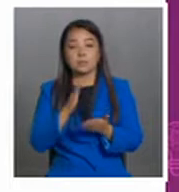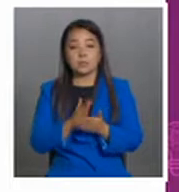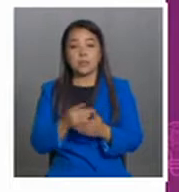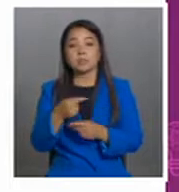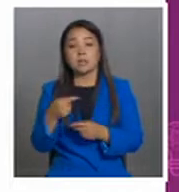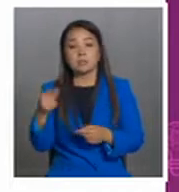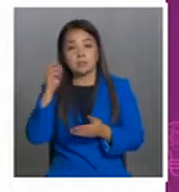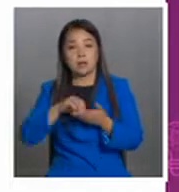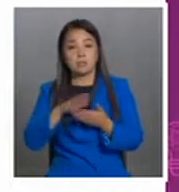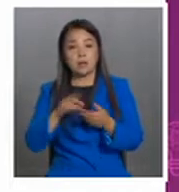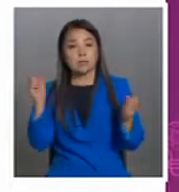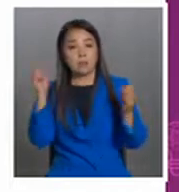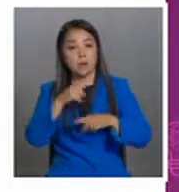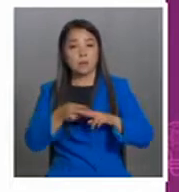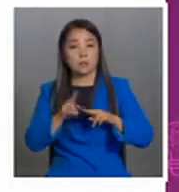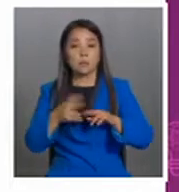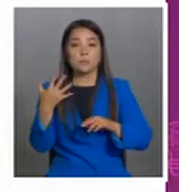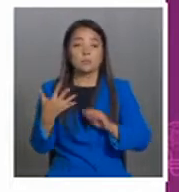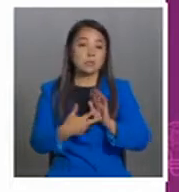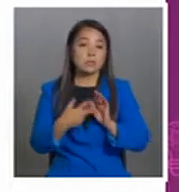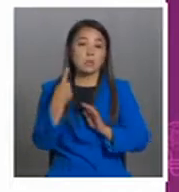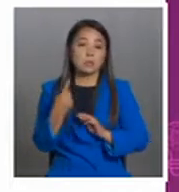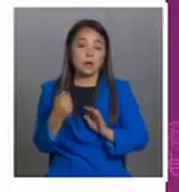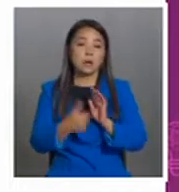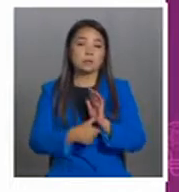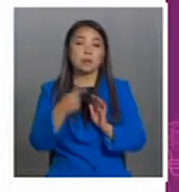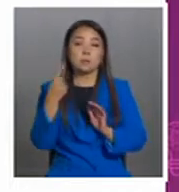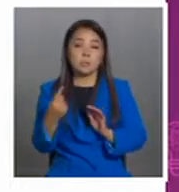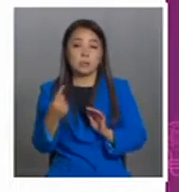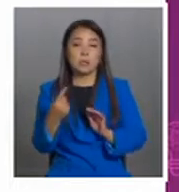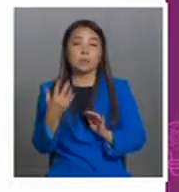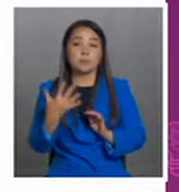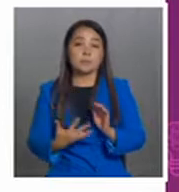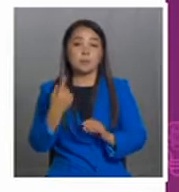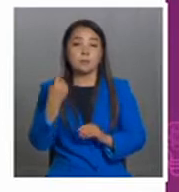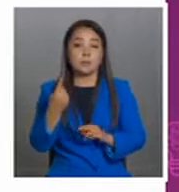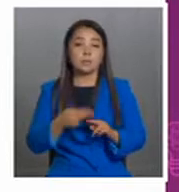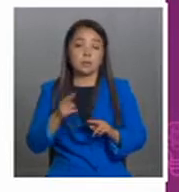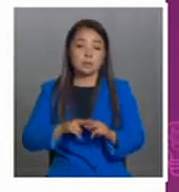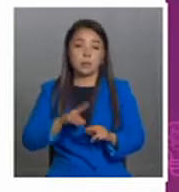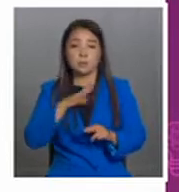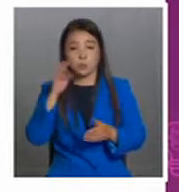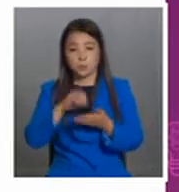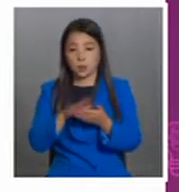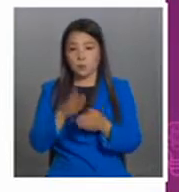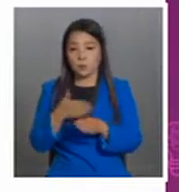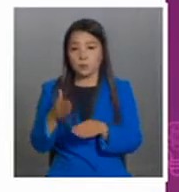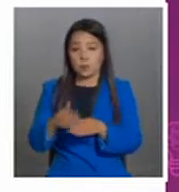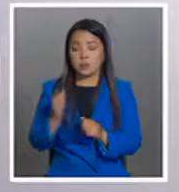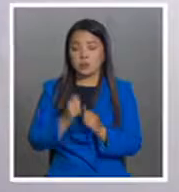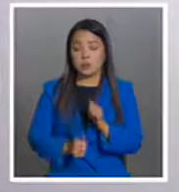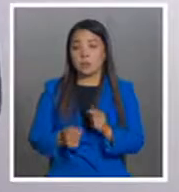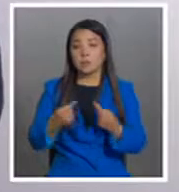сандарды анықтаймыз. Ол 8-ден 1, 6-дан 1 және 5-ден 1. Бұл бөлшектер әр бригаданың 1